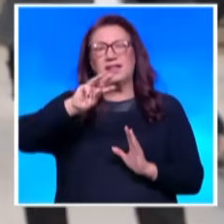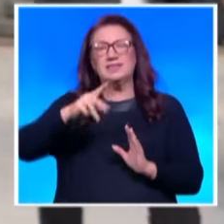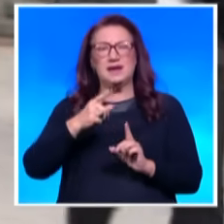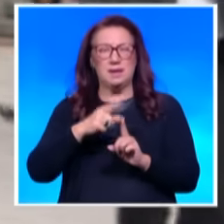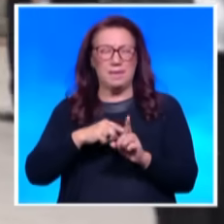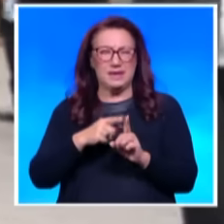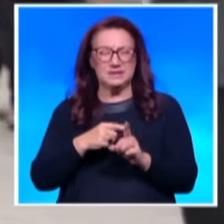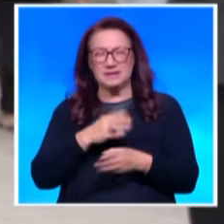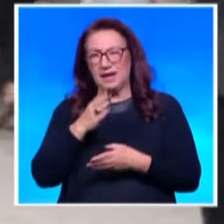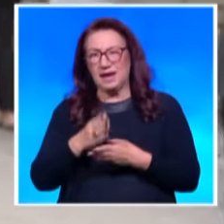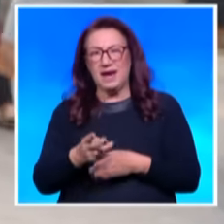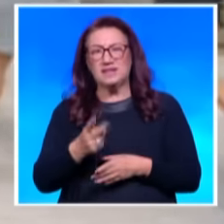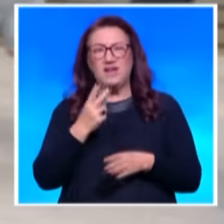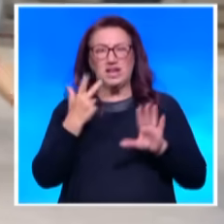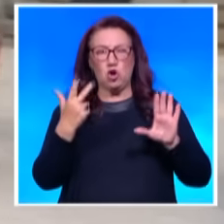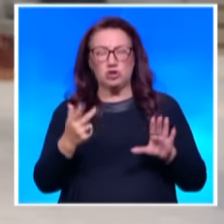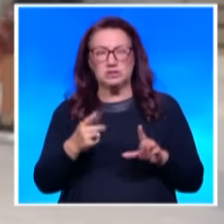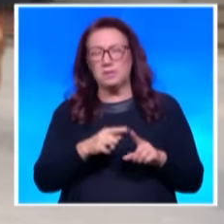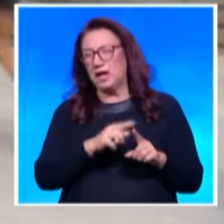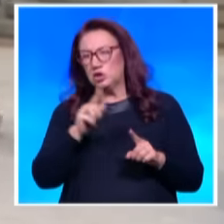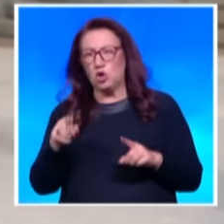на 2008, началото на